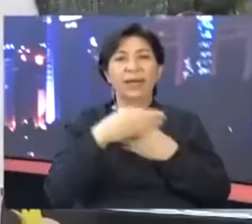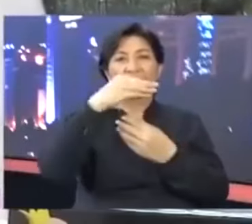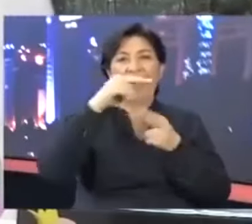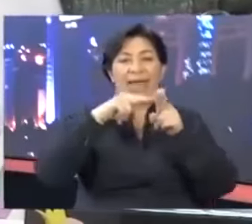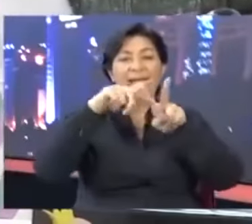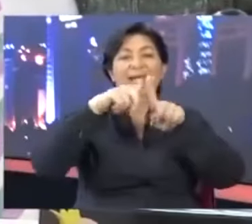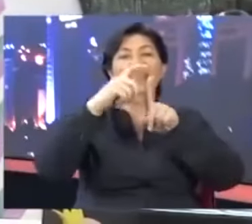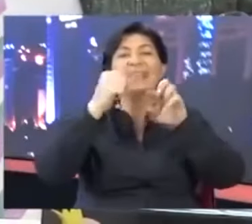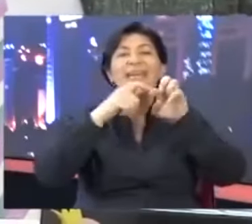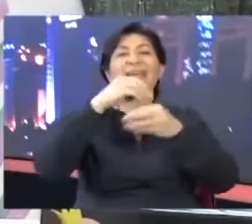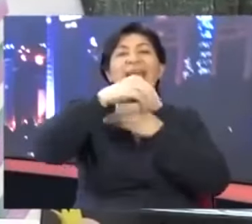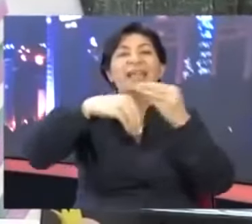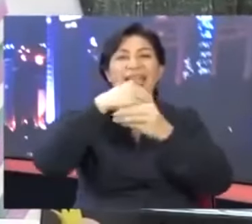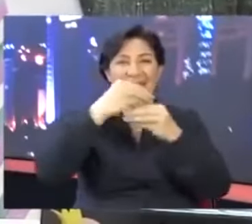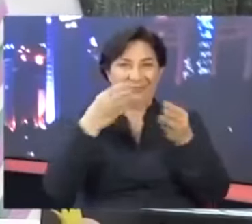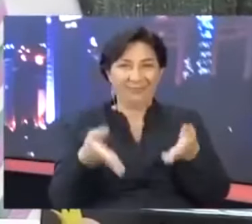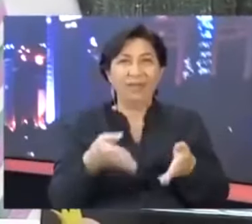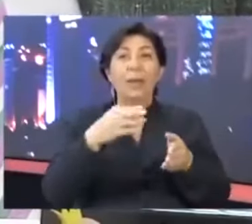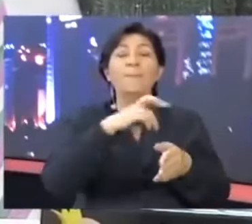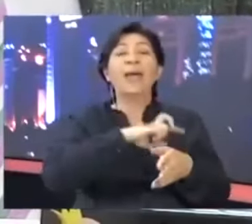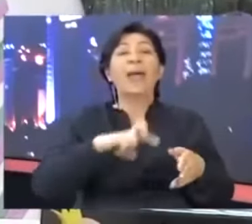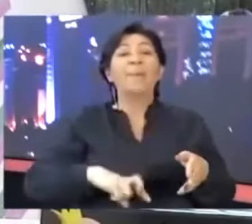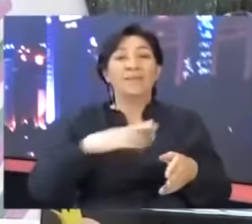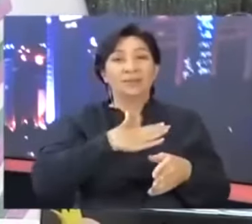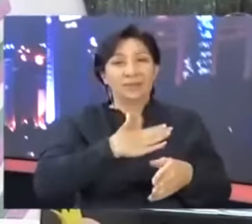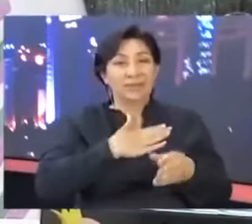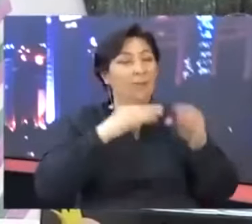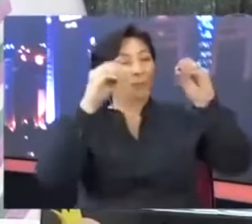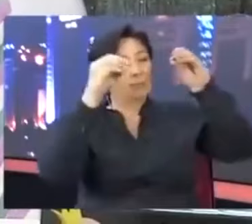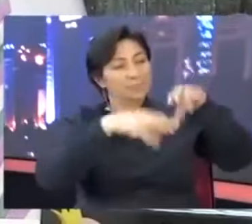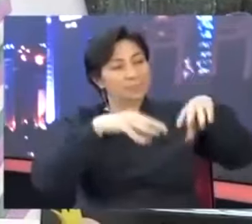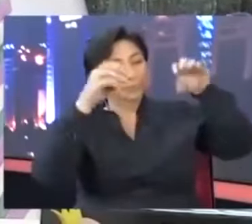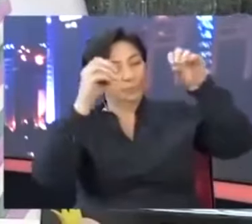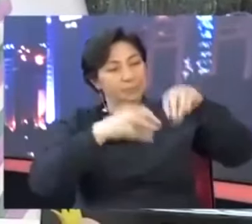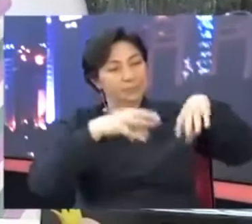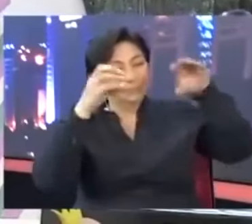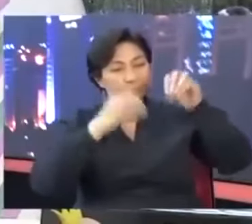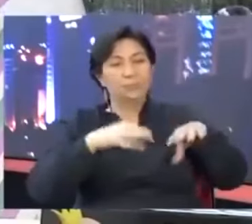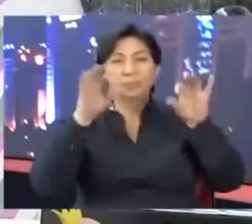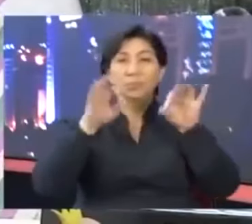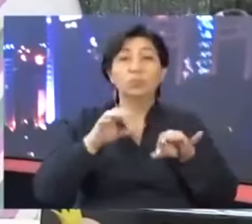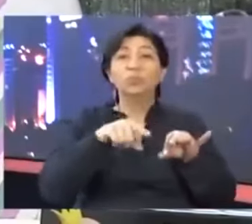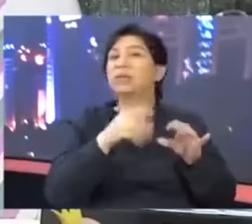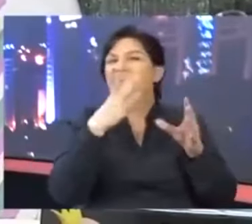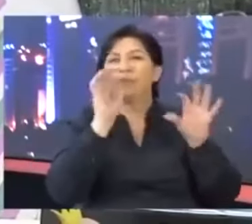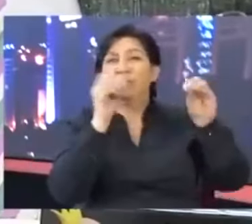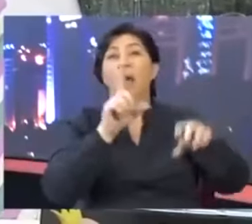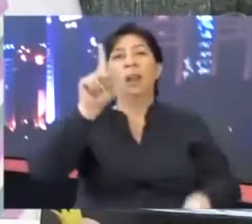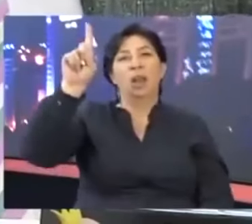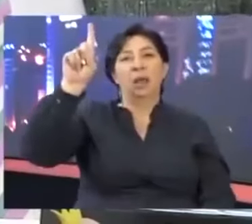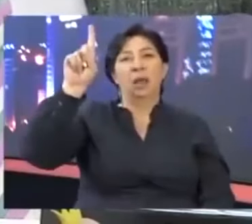Kadir Gecesi Hazreti Peygambere inmeye başlamış Evet ve bunu Allah indiriyor